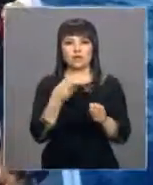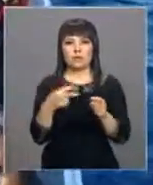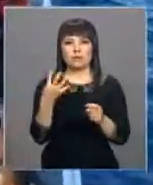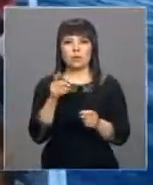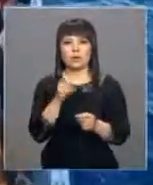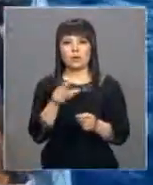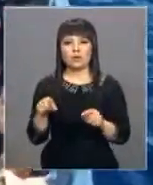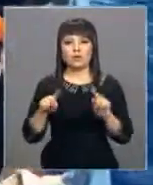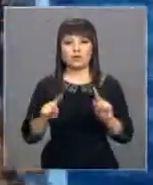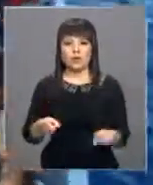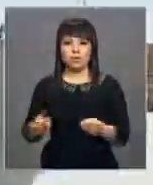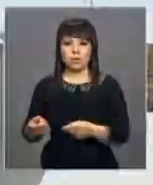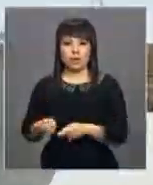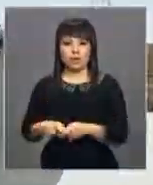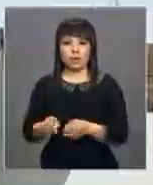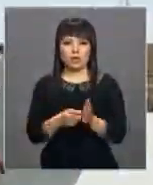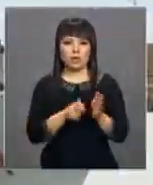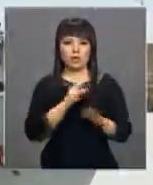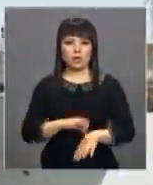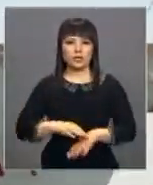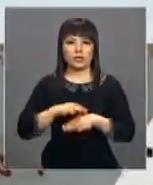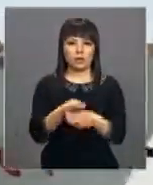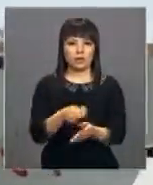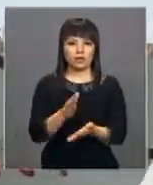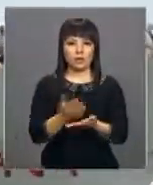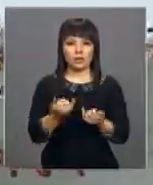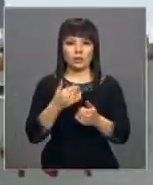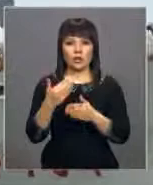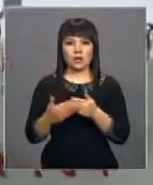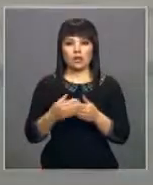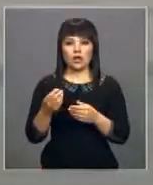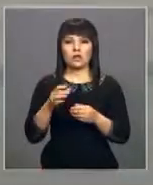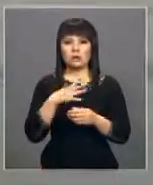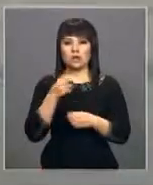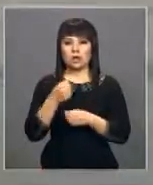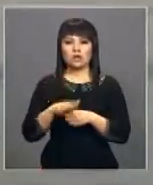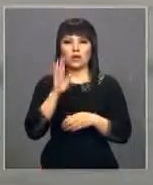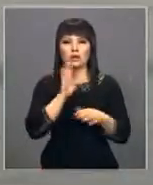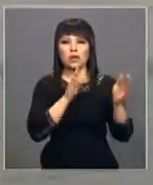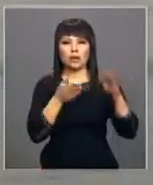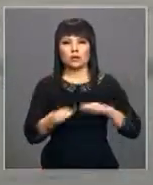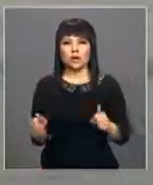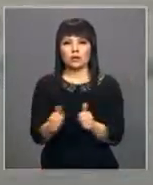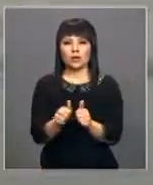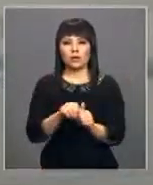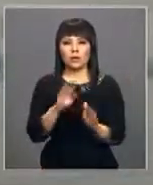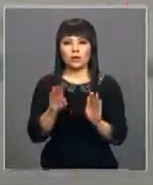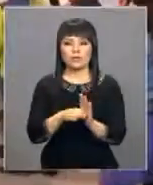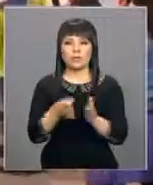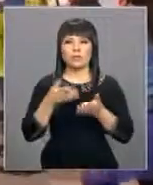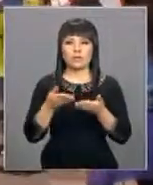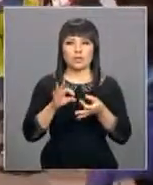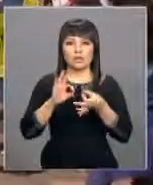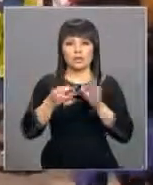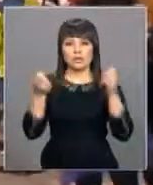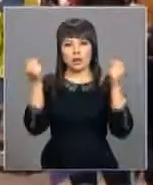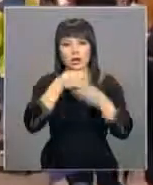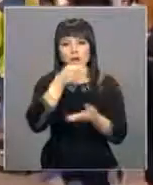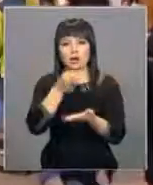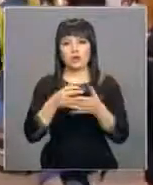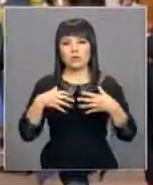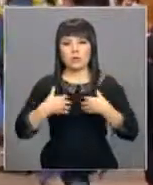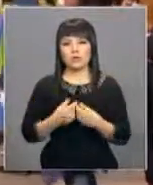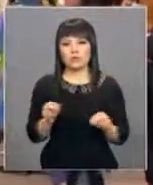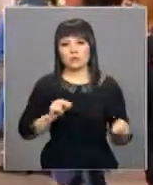ұсталды. Қазір тергеу жүріп жатыр. Естеріңізге сала кетейік, таяуда жерорта теңізінде алып кеме су астына кетті. Ресми мәліметтерге сүйенсек,